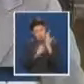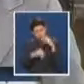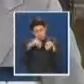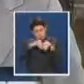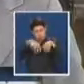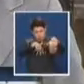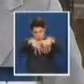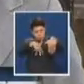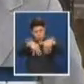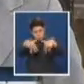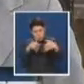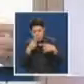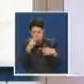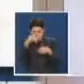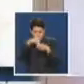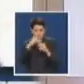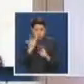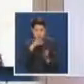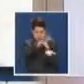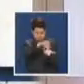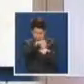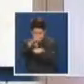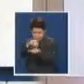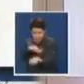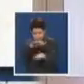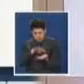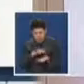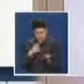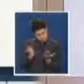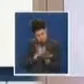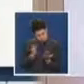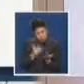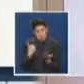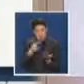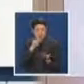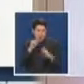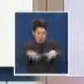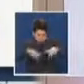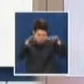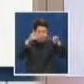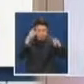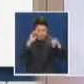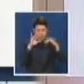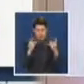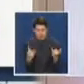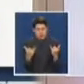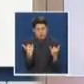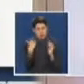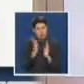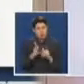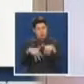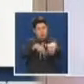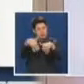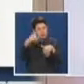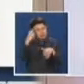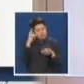านในพื้นที่เนี่ยตอนนี้นะครับเราก็มีข้อมูลนะฮะซึ่งอาจจะต้องยอมรับนะฮะหลายพื้นที่ที่น้ำท่วมเยอะแล้ววันนี้เรามีประชาชนประ